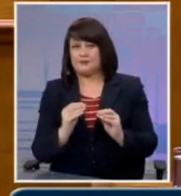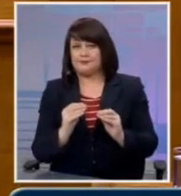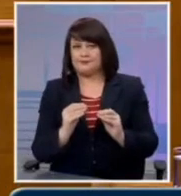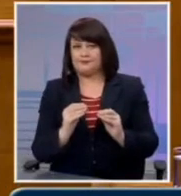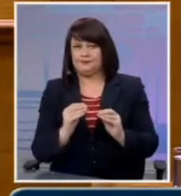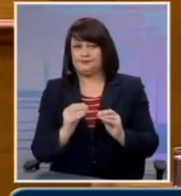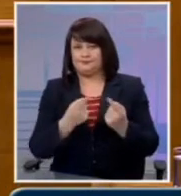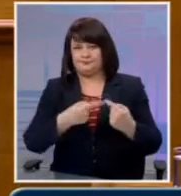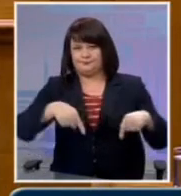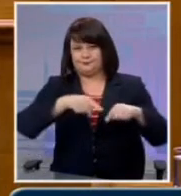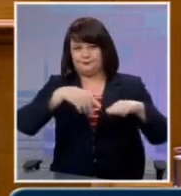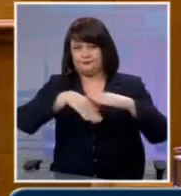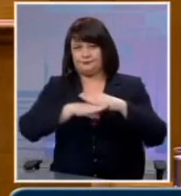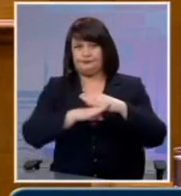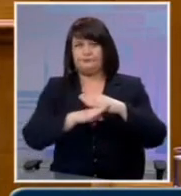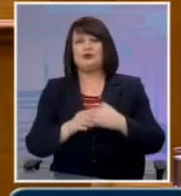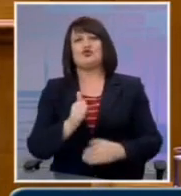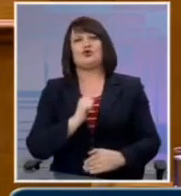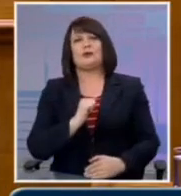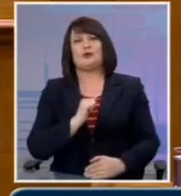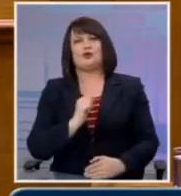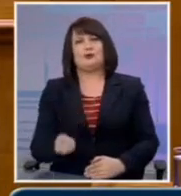των μετοχών στον νέο